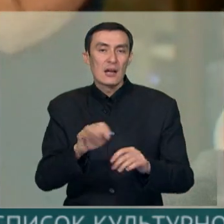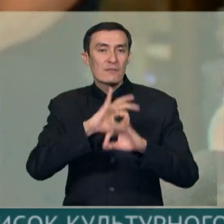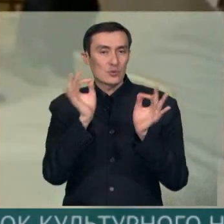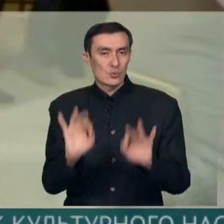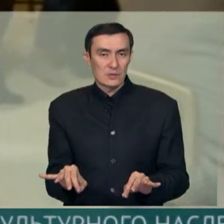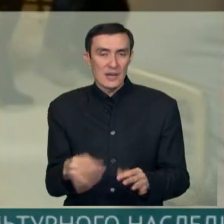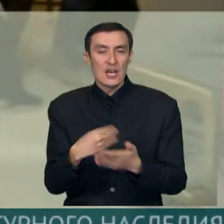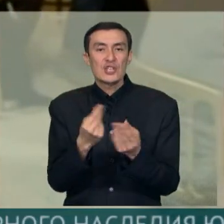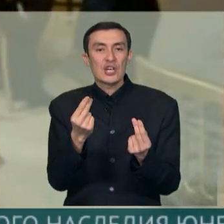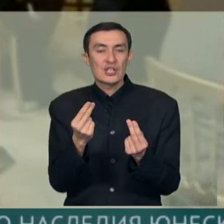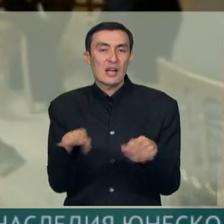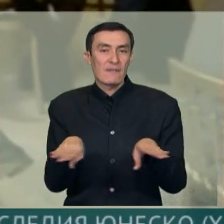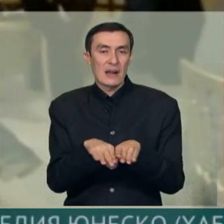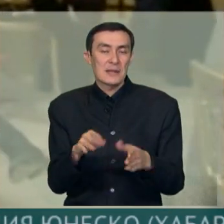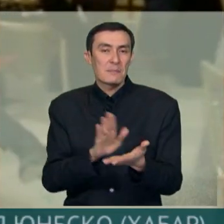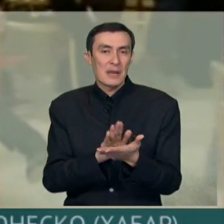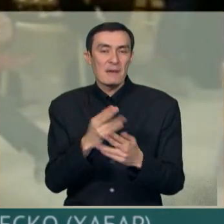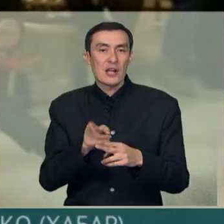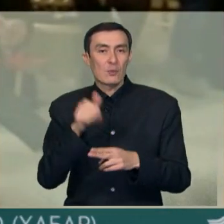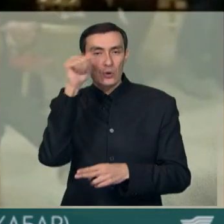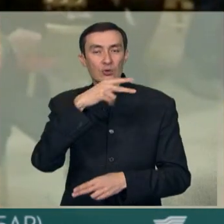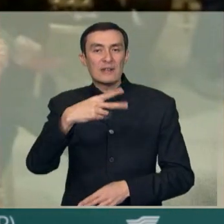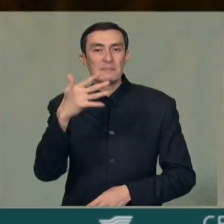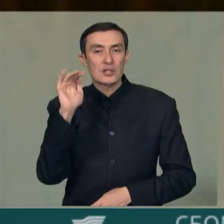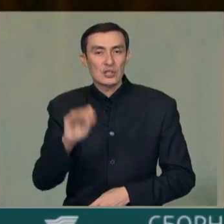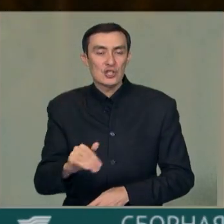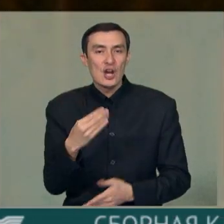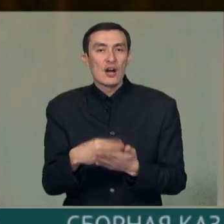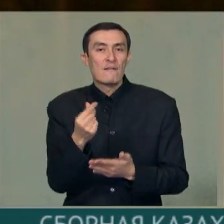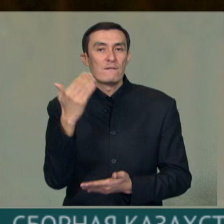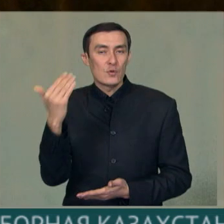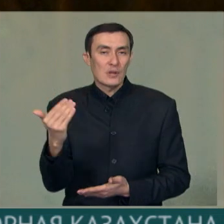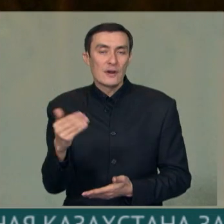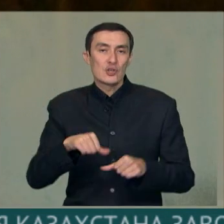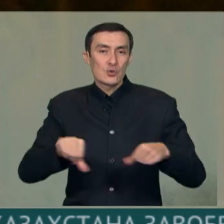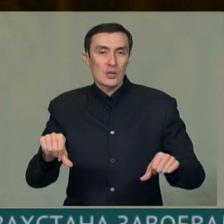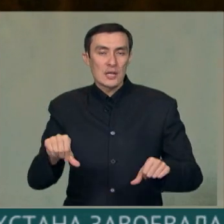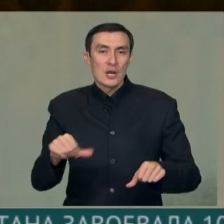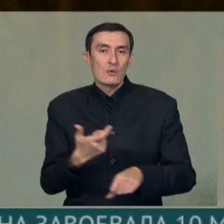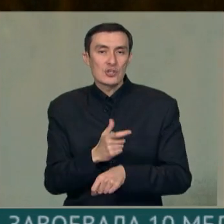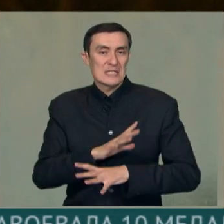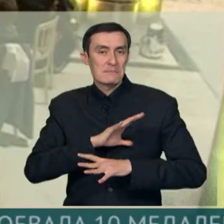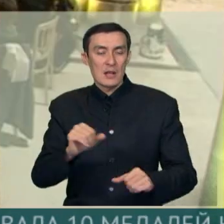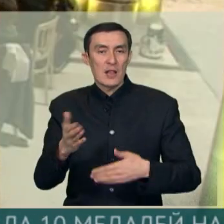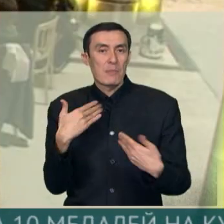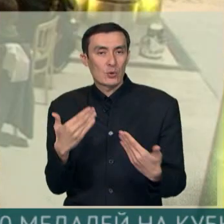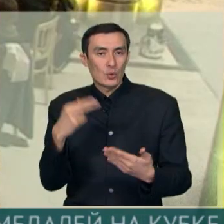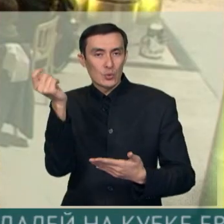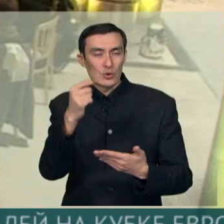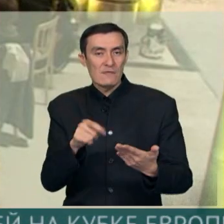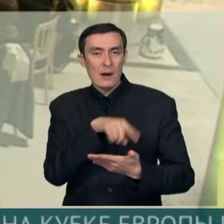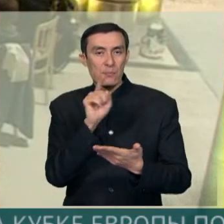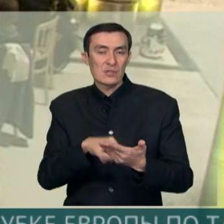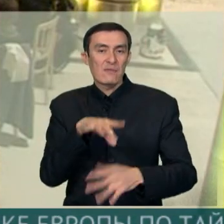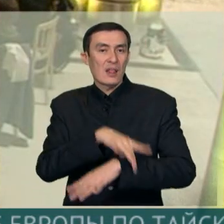искусства. Денежный эквивалент премии в этом году 25 тысяч фунтов. Жюри отметило бескомпромиссный подход художницы к